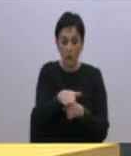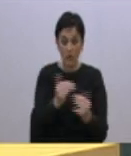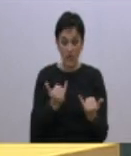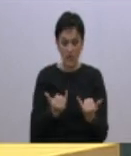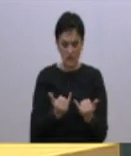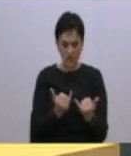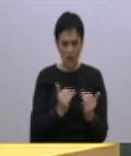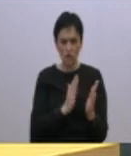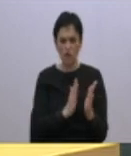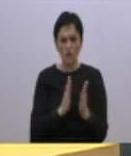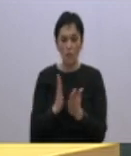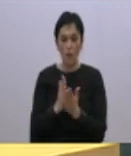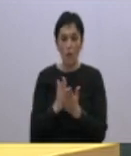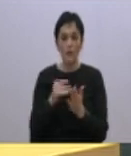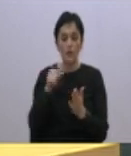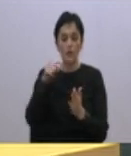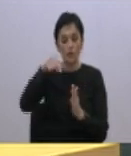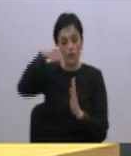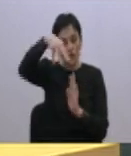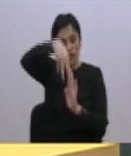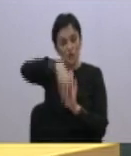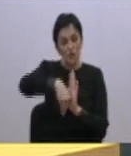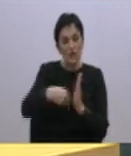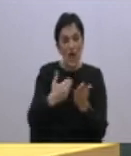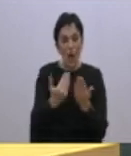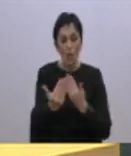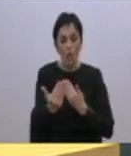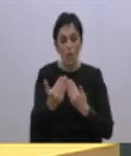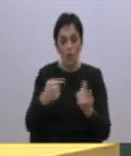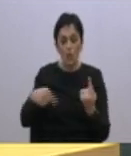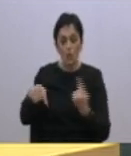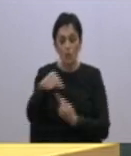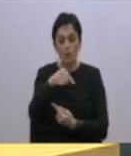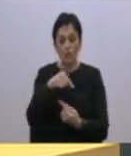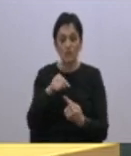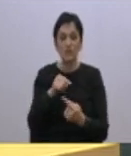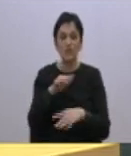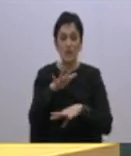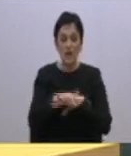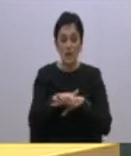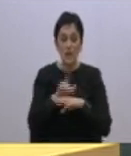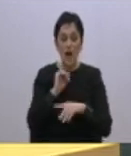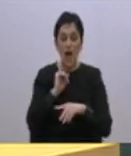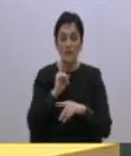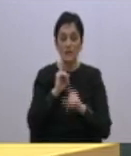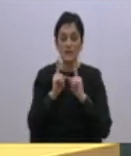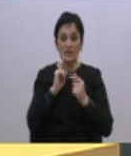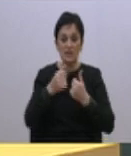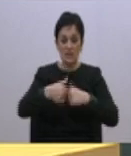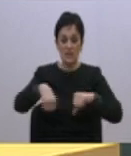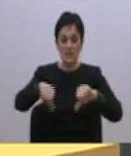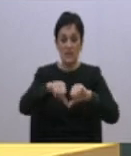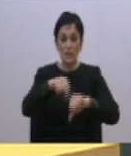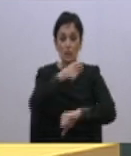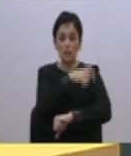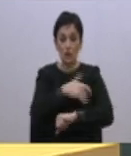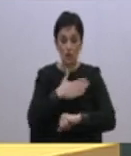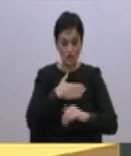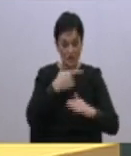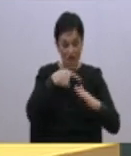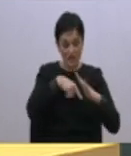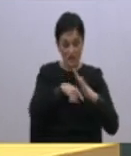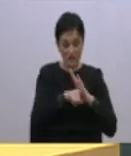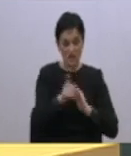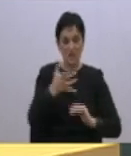bulia și da urtiertobebit. Imtorom banki sapcios ceure bishegah seneb danishnuli arian chuens mier